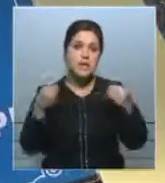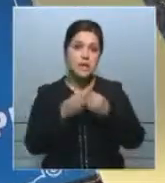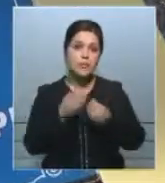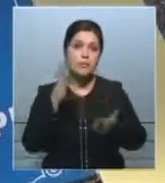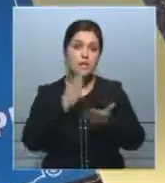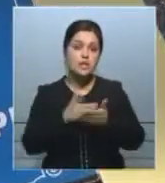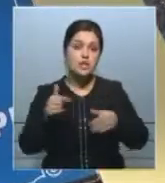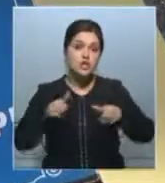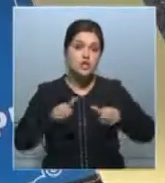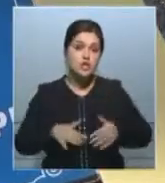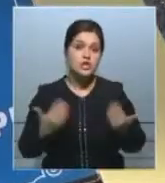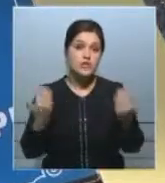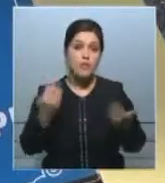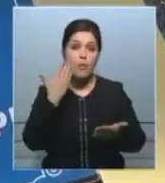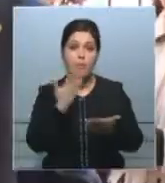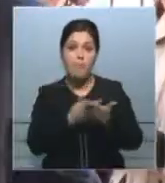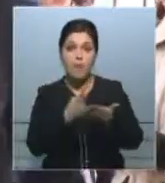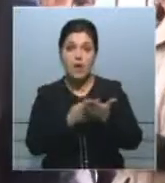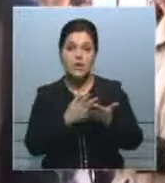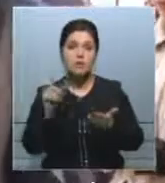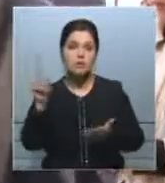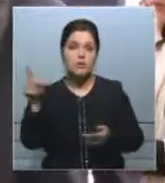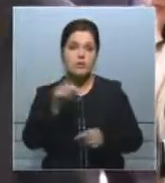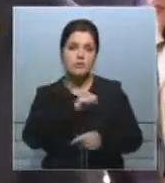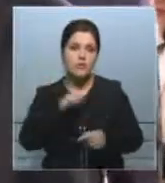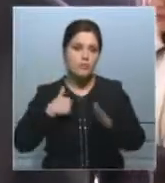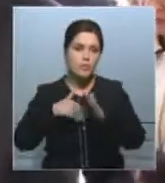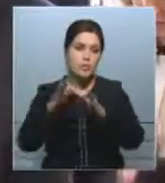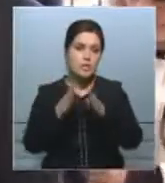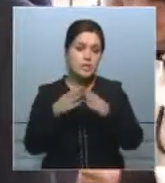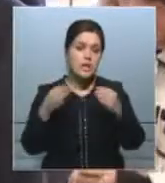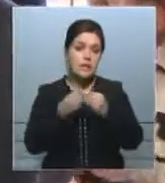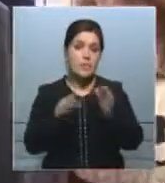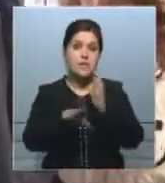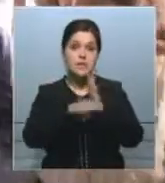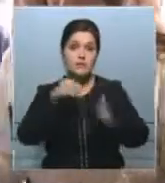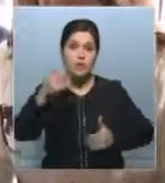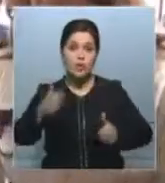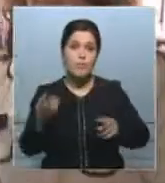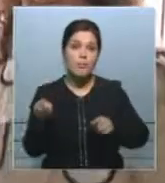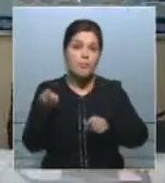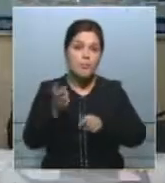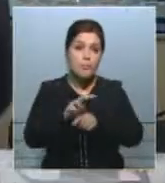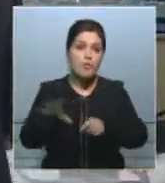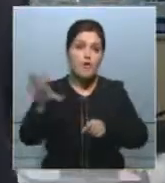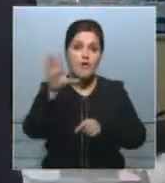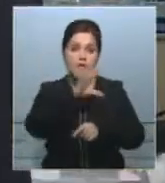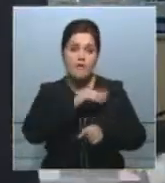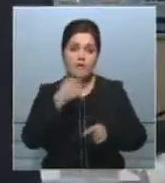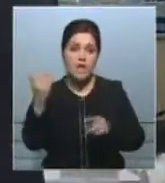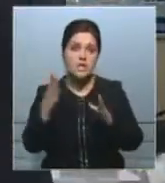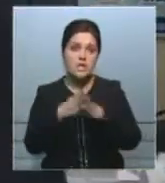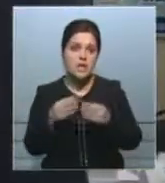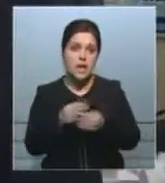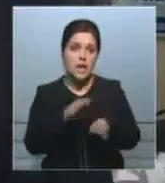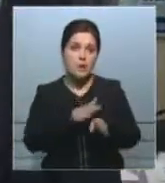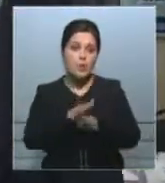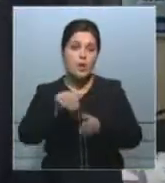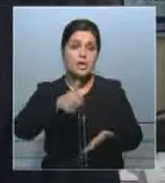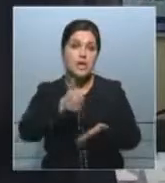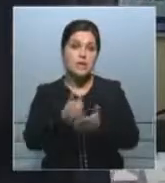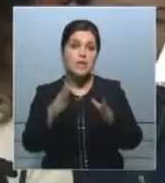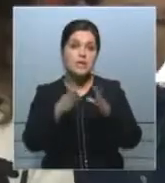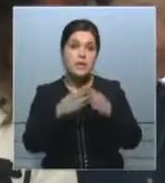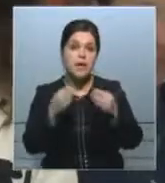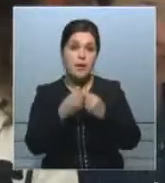ищейка общество решило из сегодня показать что значит быть образцовыми избирательные уровне пришли все совершеннолетние куат бека вы глава 7